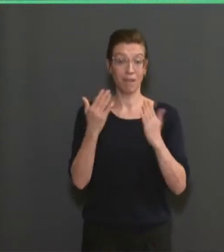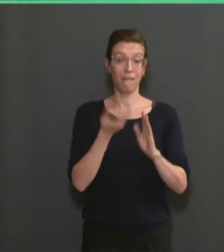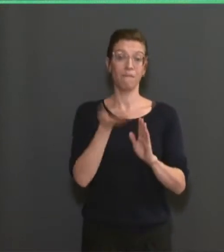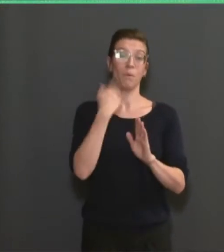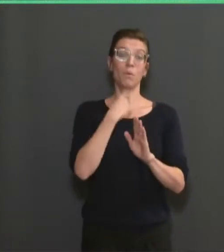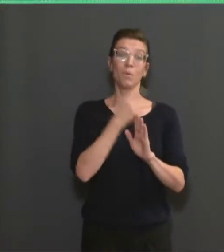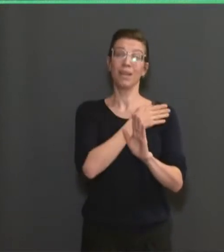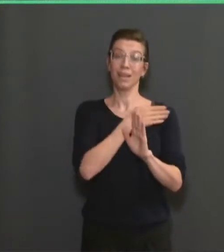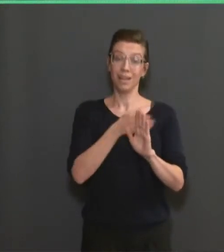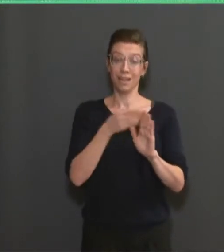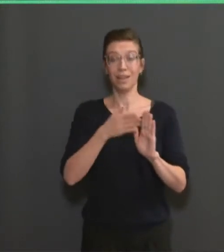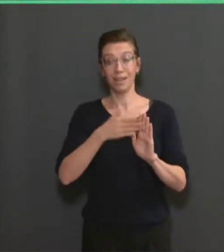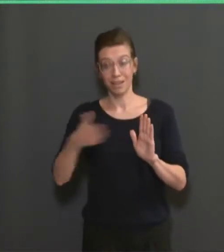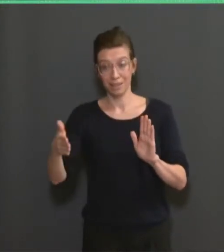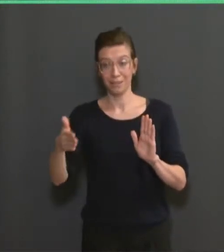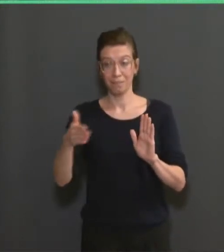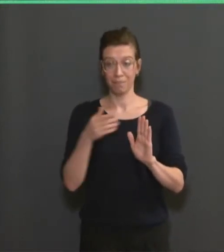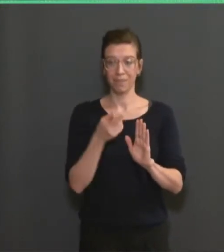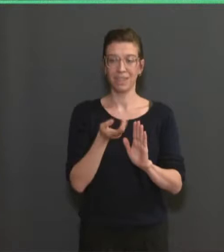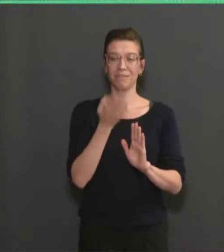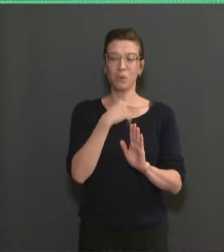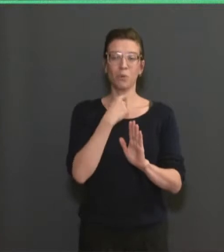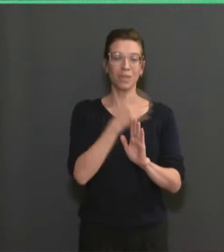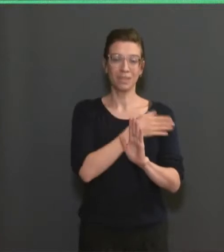De week ervoor werden er nog gemiddeld